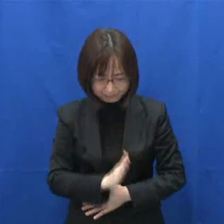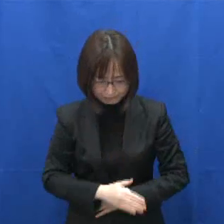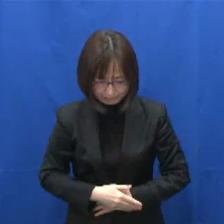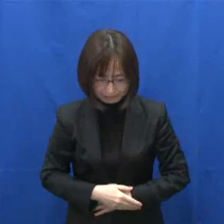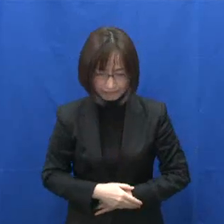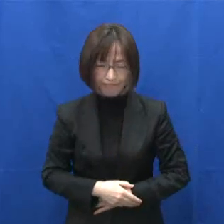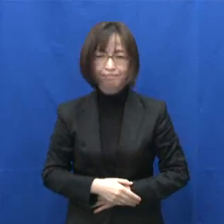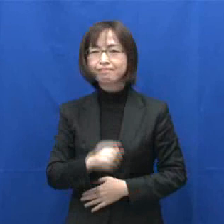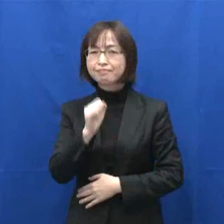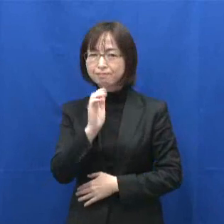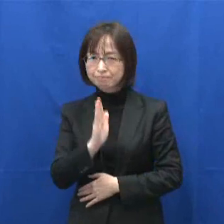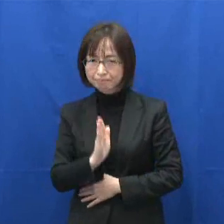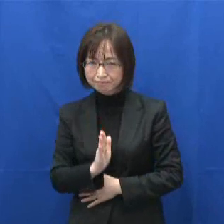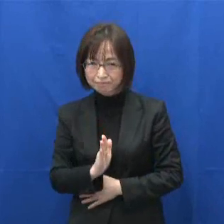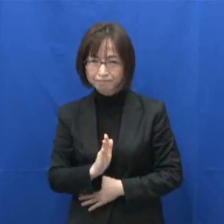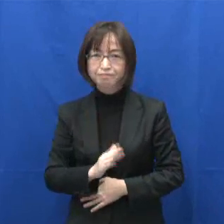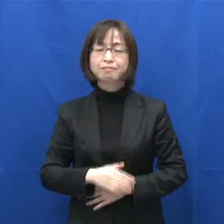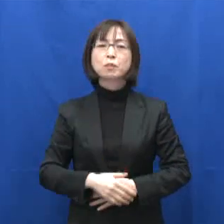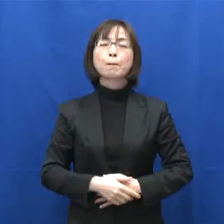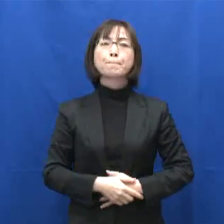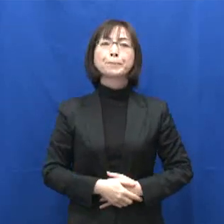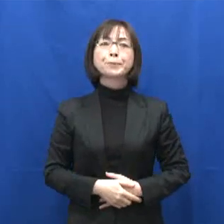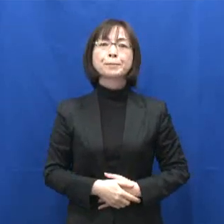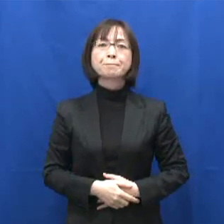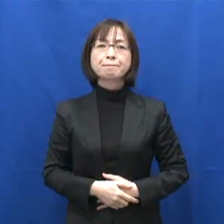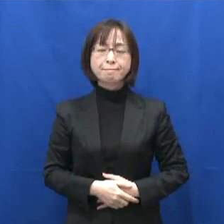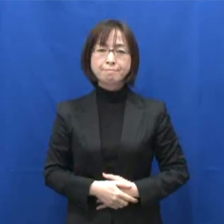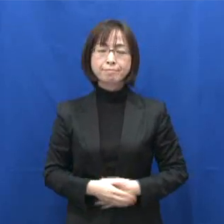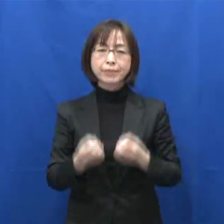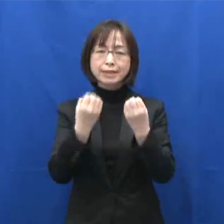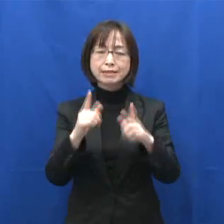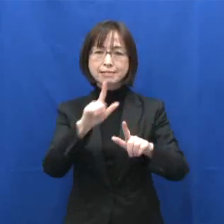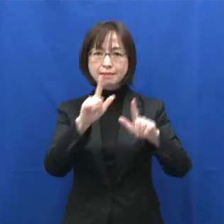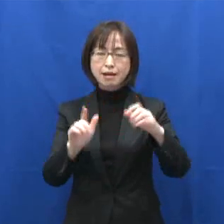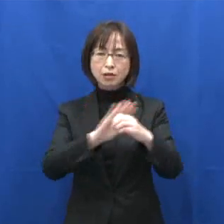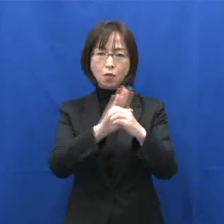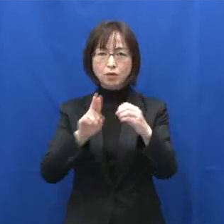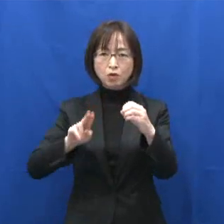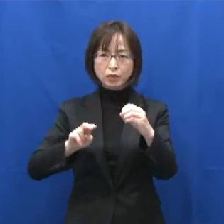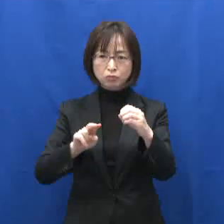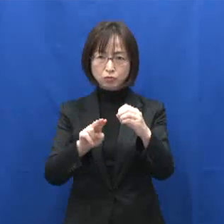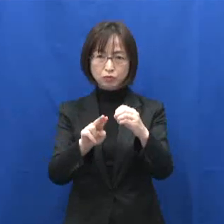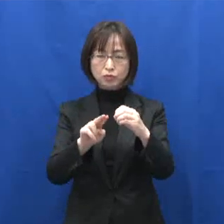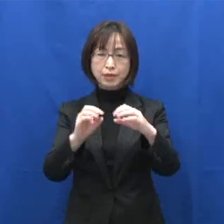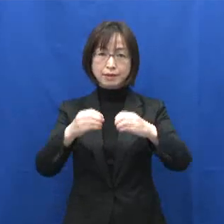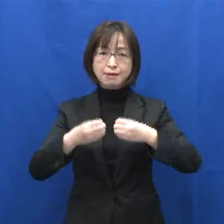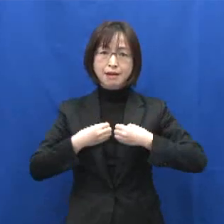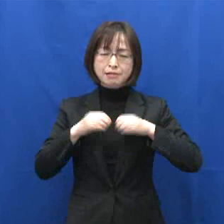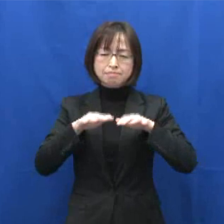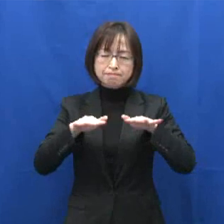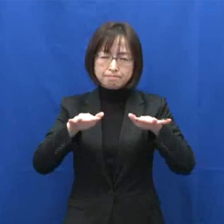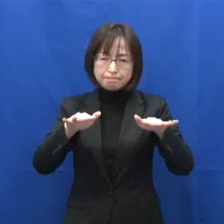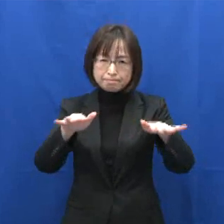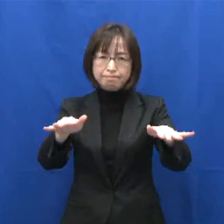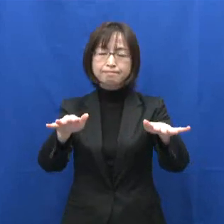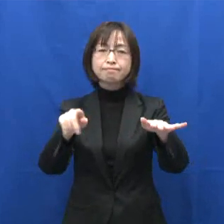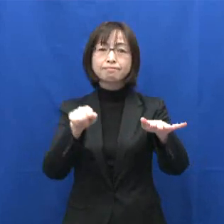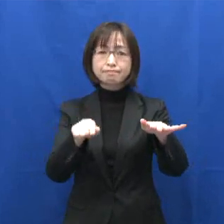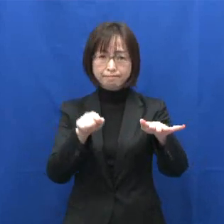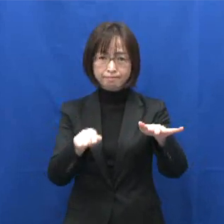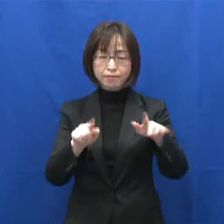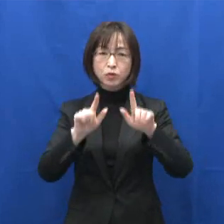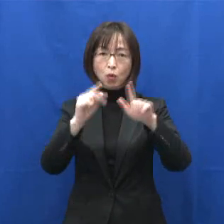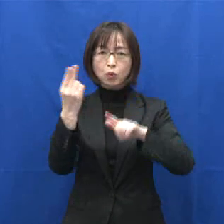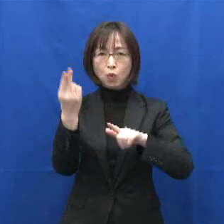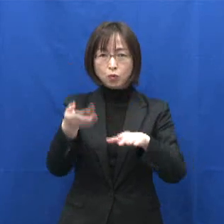。よろし くお願いします。どうぞよろしく。どうぞ。 さあ、新型コロナウイルスの感染拡大を受けて、東